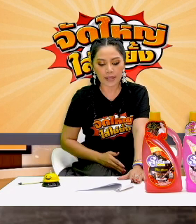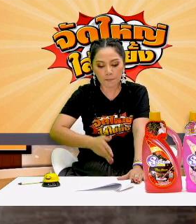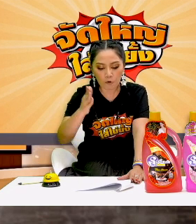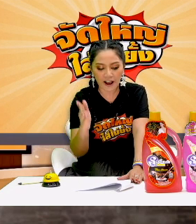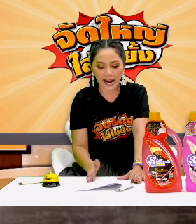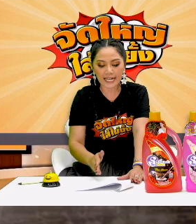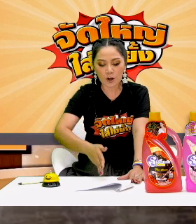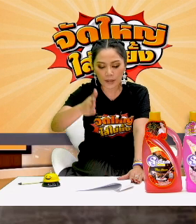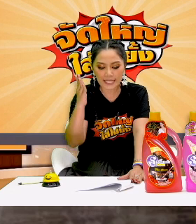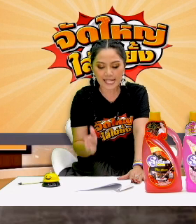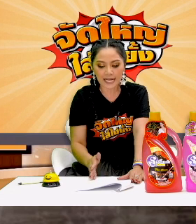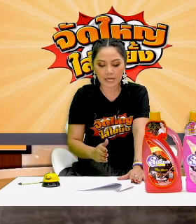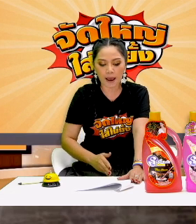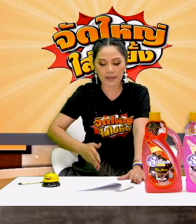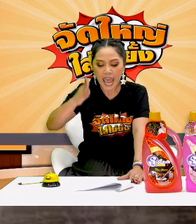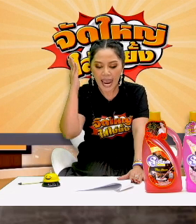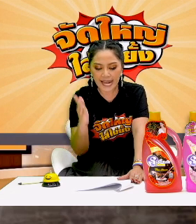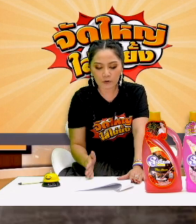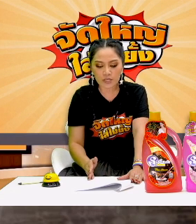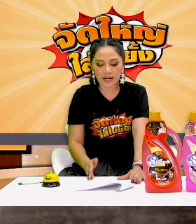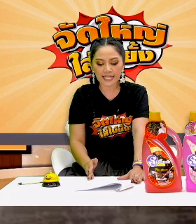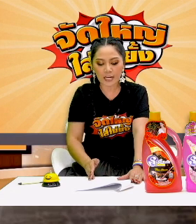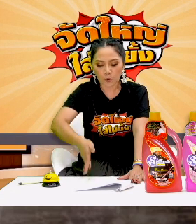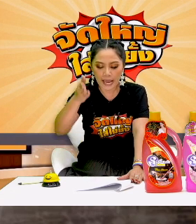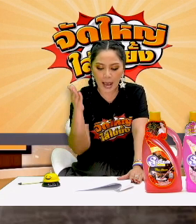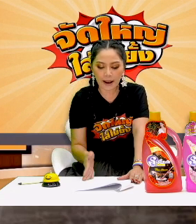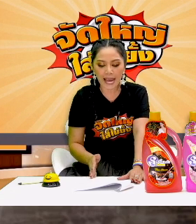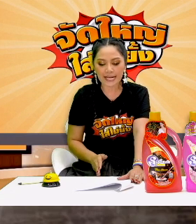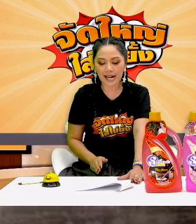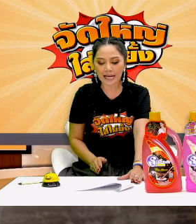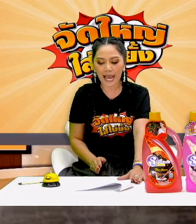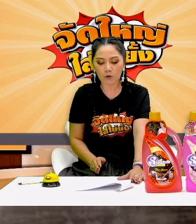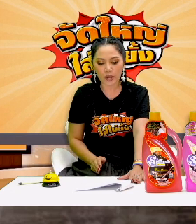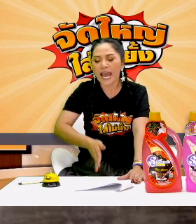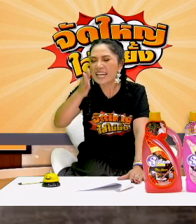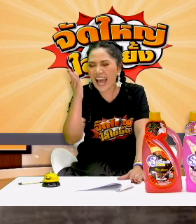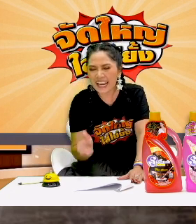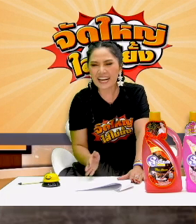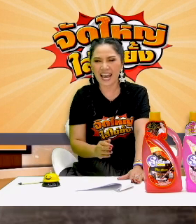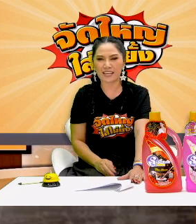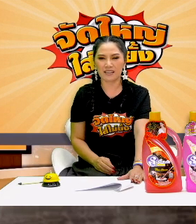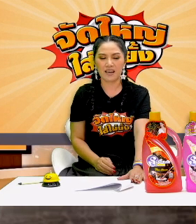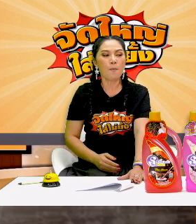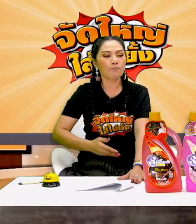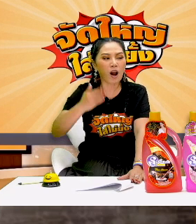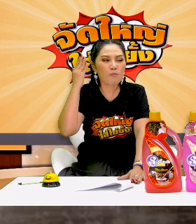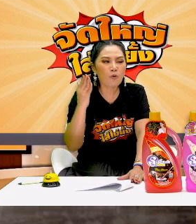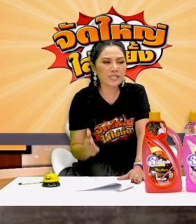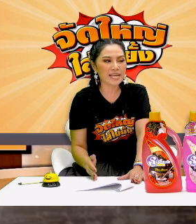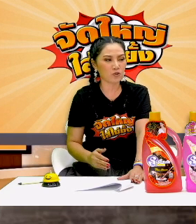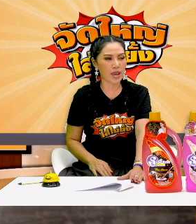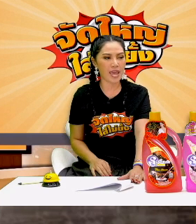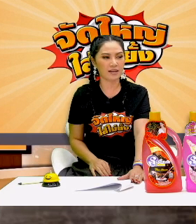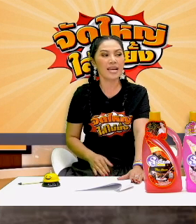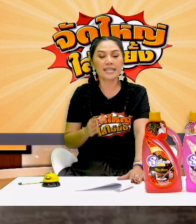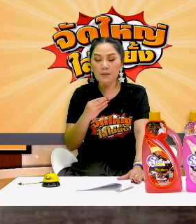ามแบบนี้ปลูกฝังค่านิยมและทัศนคติแบบนี้ให้เด็กรู้สึกรังเกียจตัวเองอับอายในร่างกายของตัวเองได้ยังไงต้องภูมิ